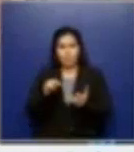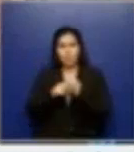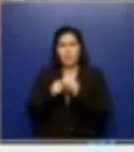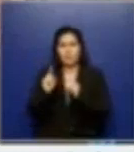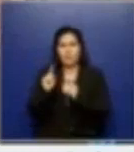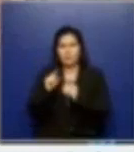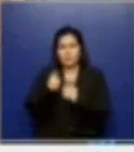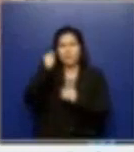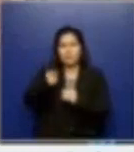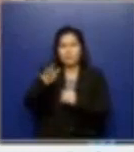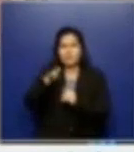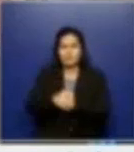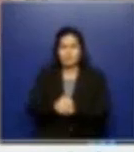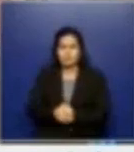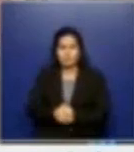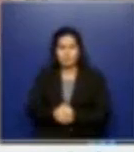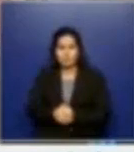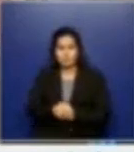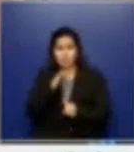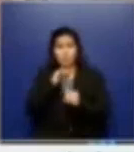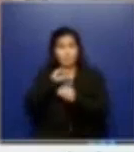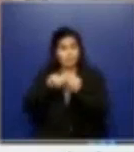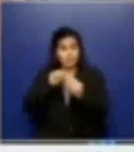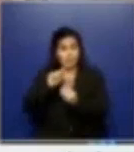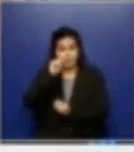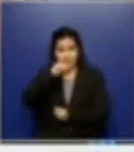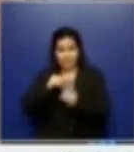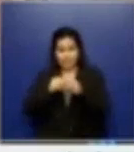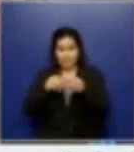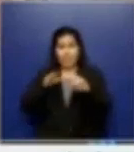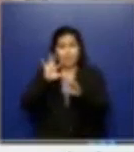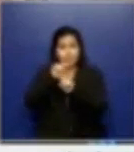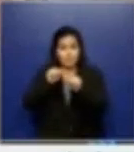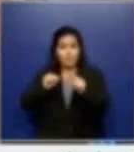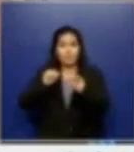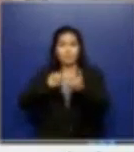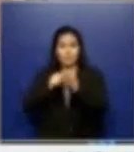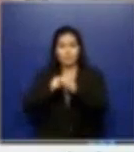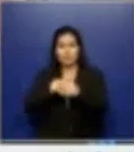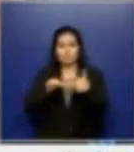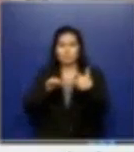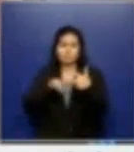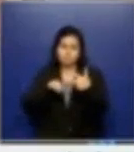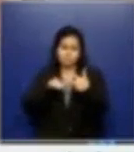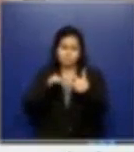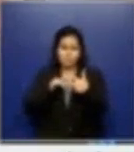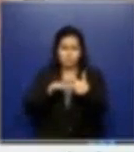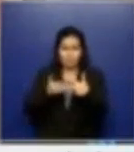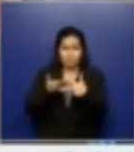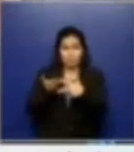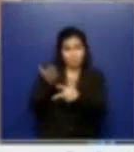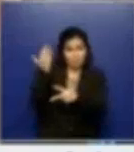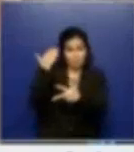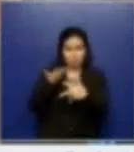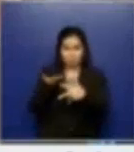ให้ขยายตัว 5% ก็อยู่ครึ่งเหวยังไม่กลับมาเท่ากับตอนก่อนโควิดแ